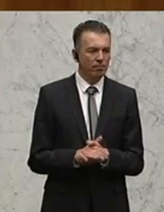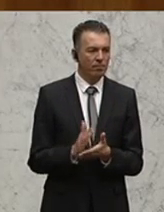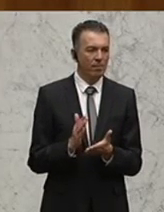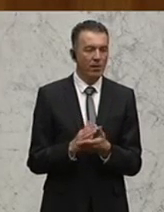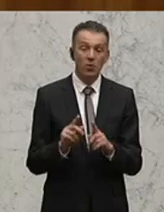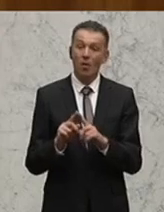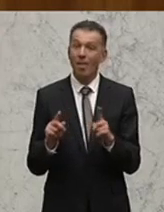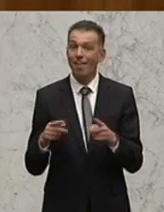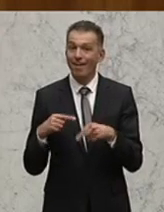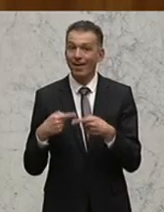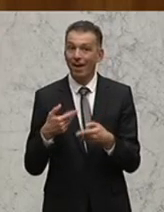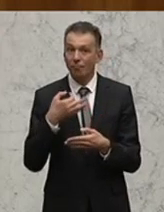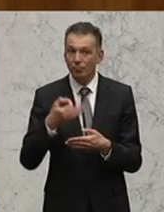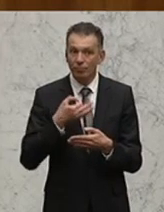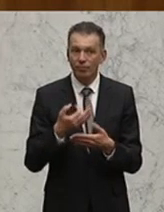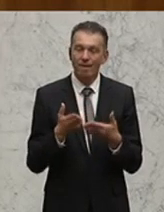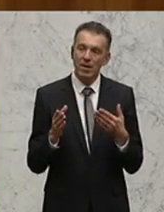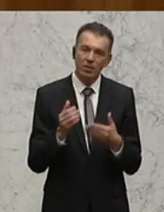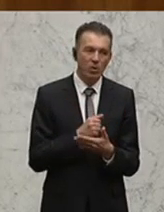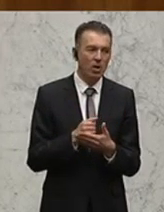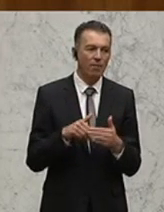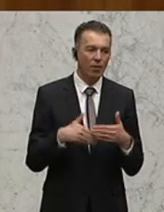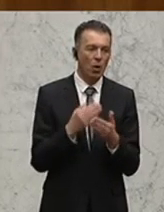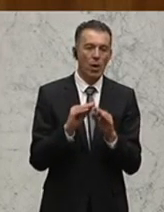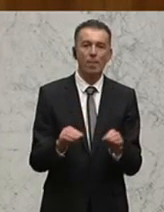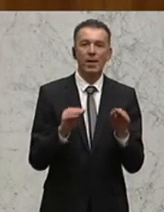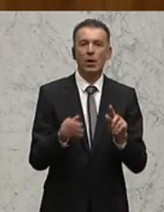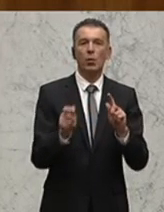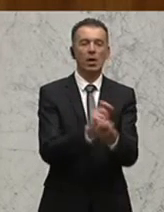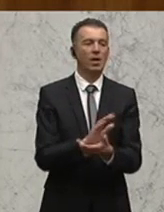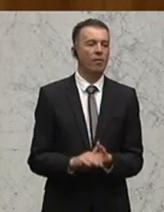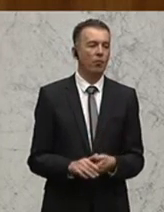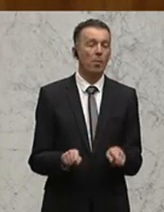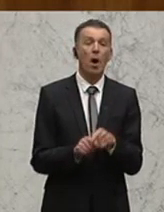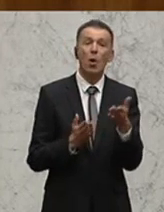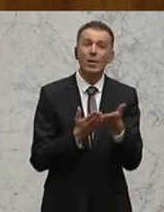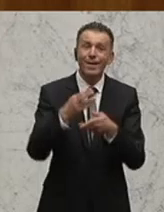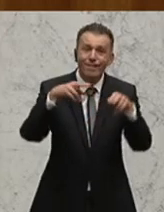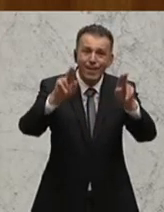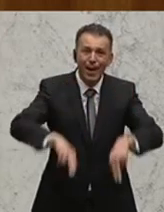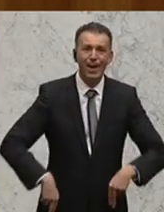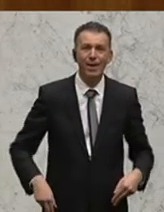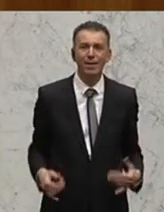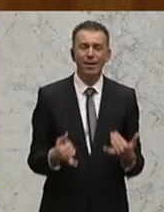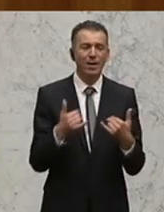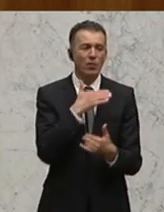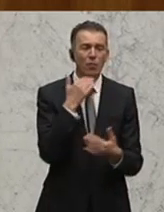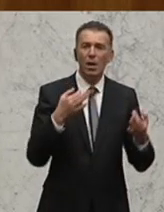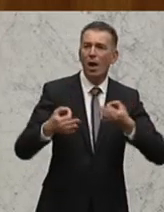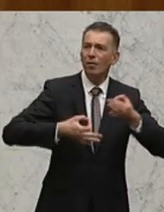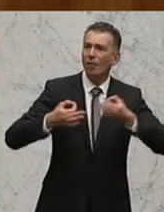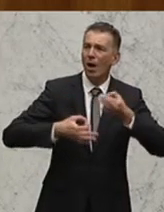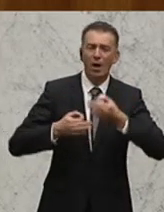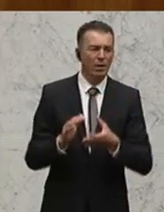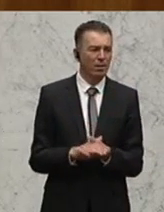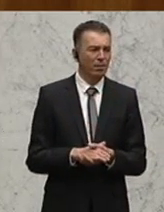für andere Länder, was haben wir hier auf die Beine gestellt, der neuen Pädagogikreform. Und auch das Dienstrecht. Derzeit habe ich sehr viele Anfragen